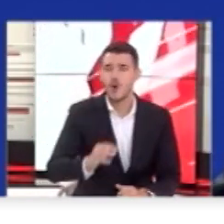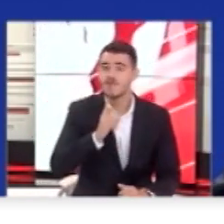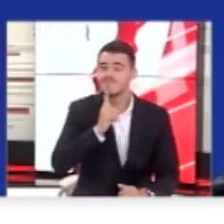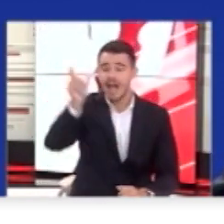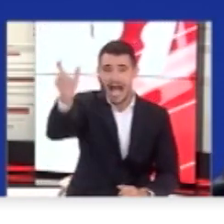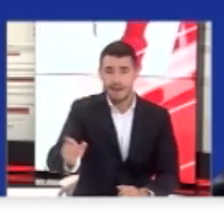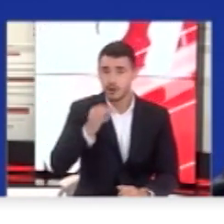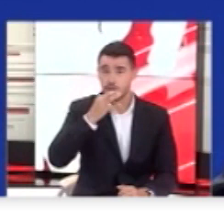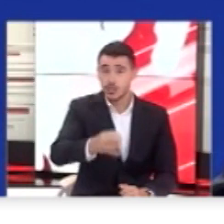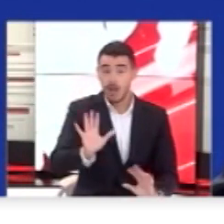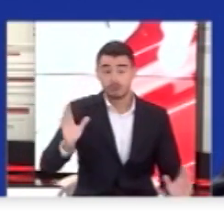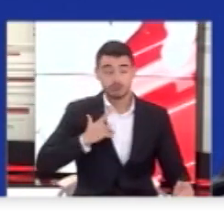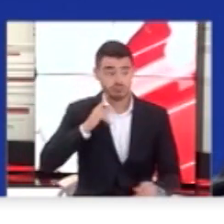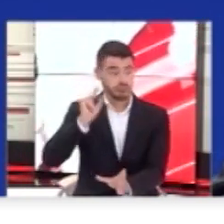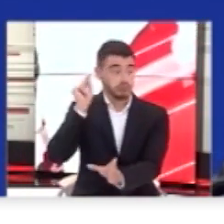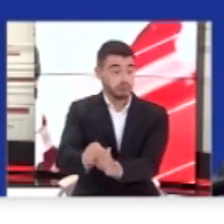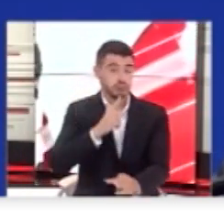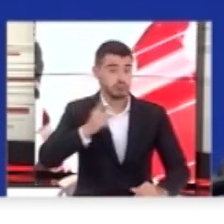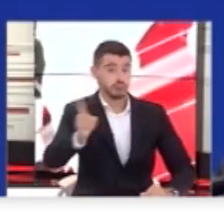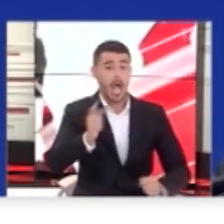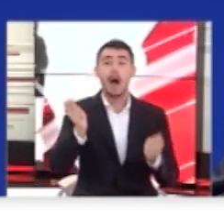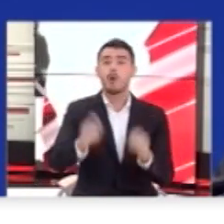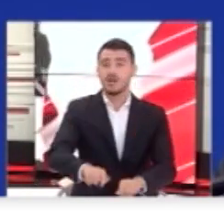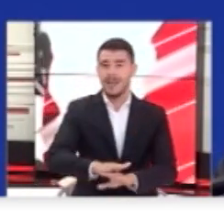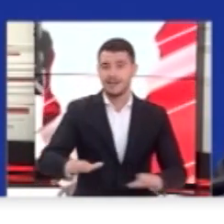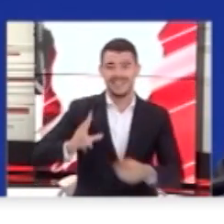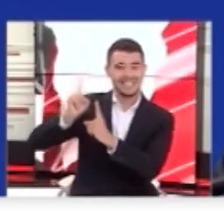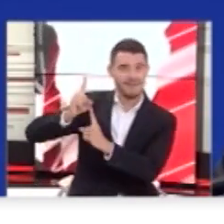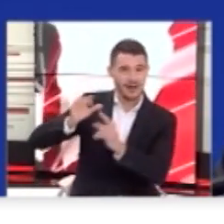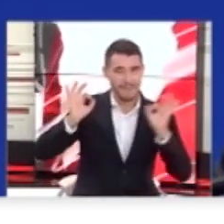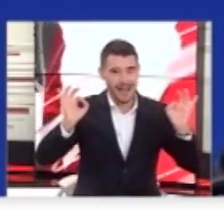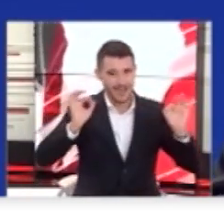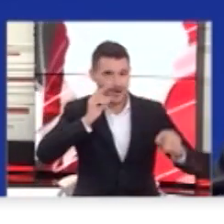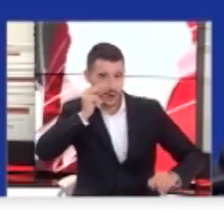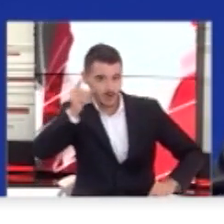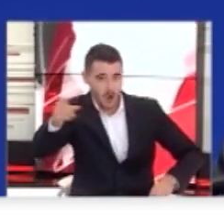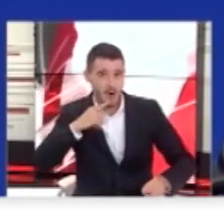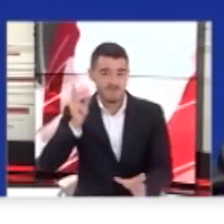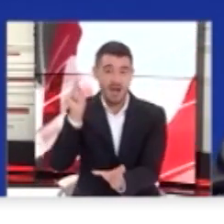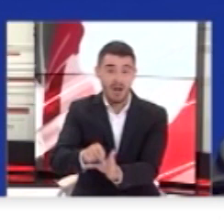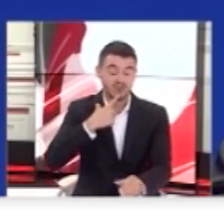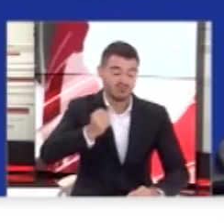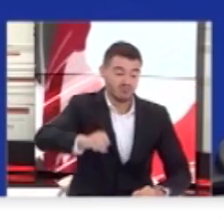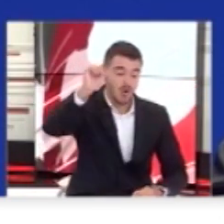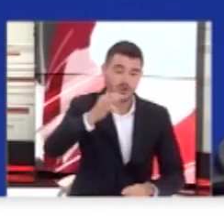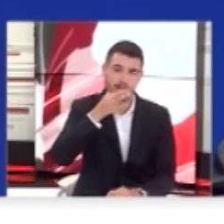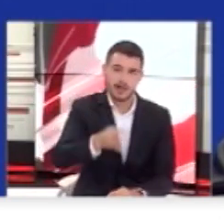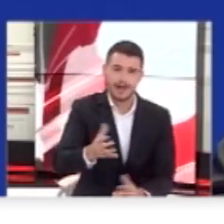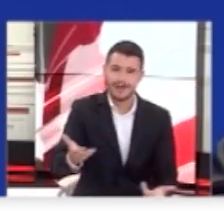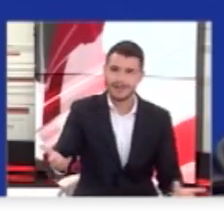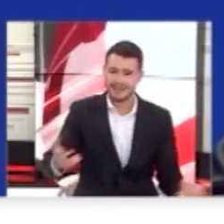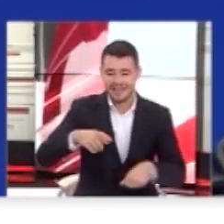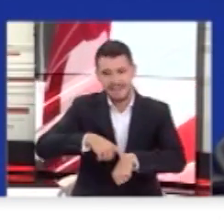δεν πρόκειται να στηρίξει τη συμφωνία αυτή, πλην όμως εξακολουθεί να παρέχει στήριξη και